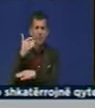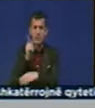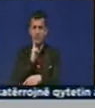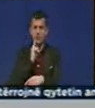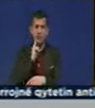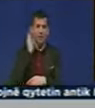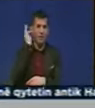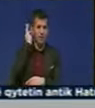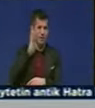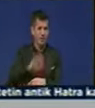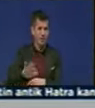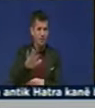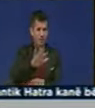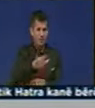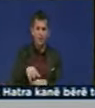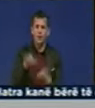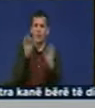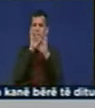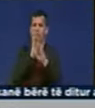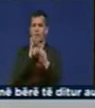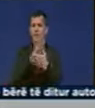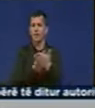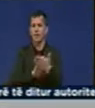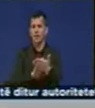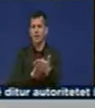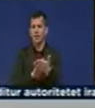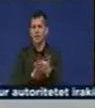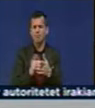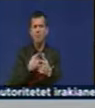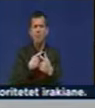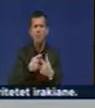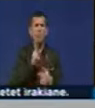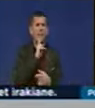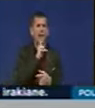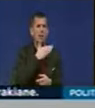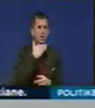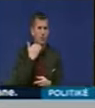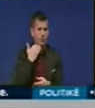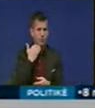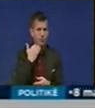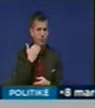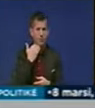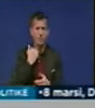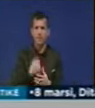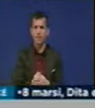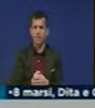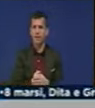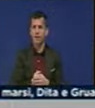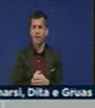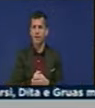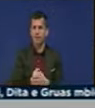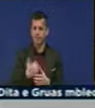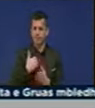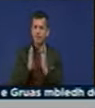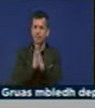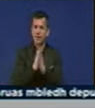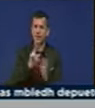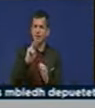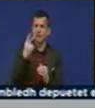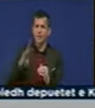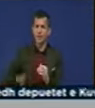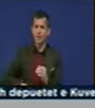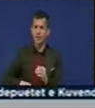nga vetë gratë, ende s'ka filluar apo shumë pak. kuftoj grat afariste si